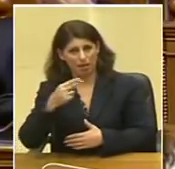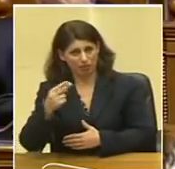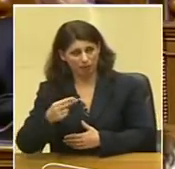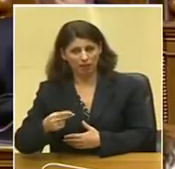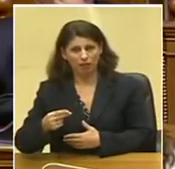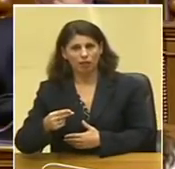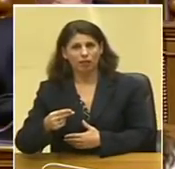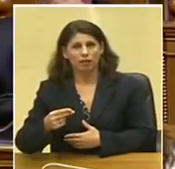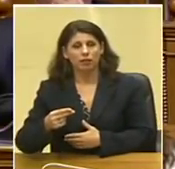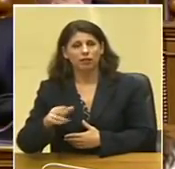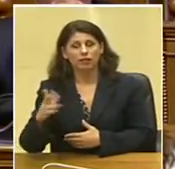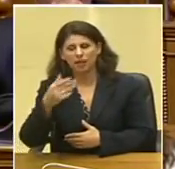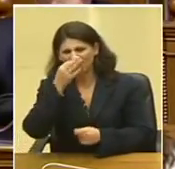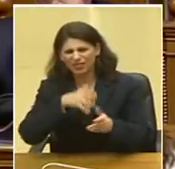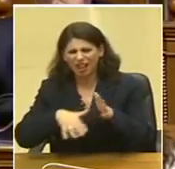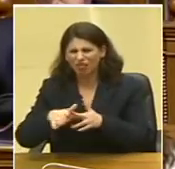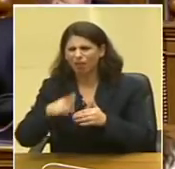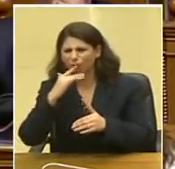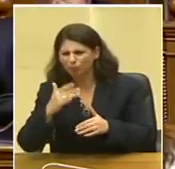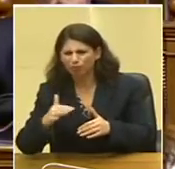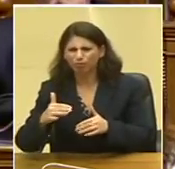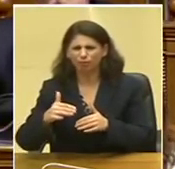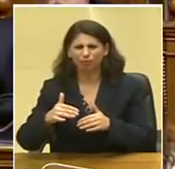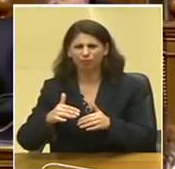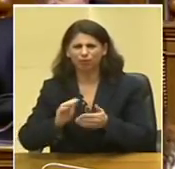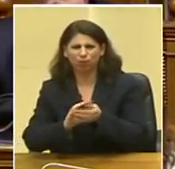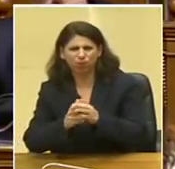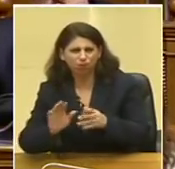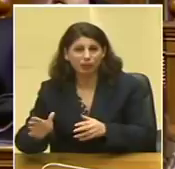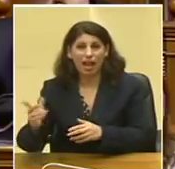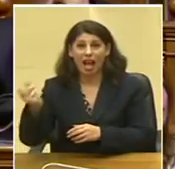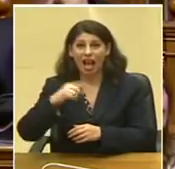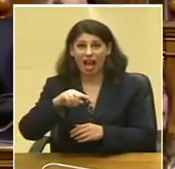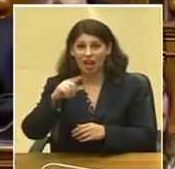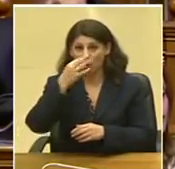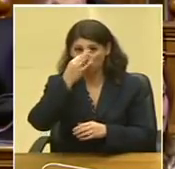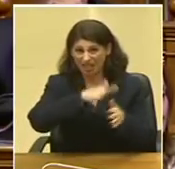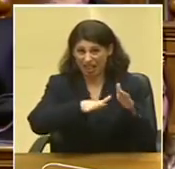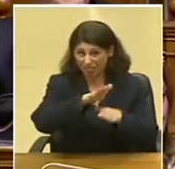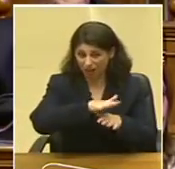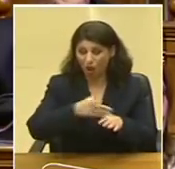περί σκανδάλων και σκανδαλολογίας, λοιπόν. Διότι άλλο το σκάνδαλο και άλλο η σκανδαλολογία.